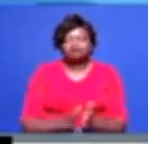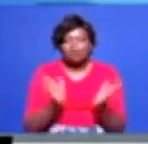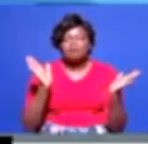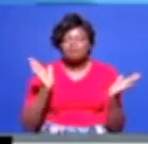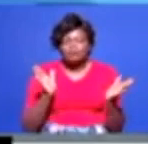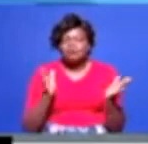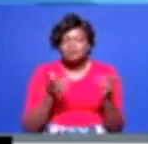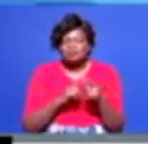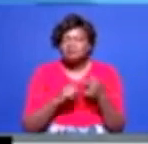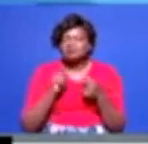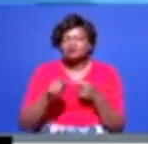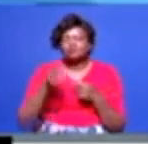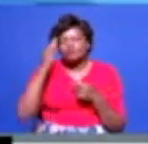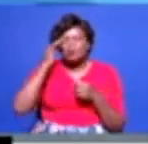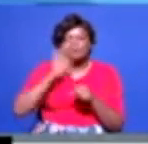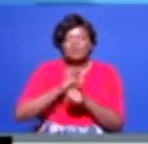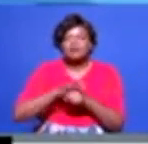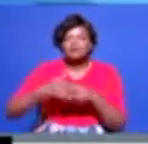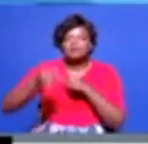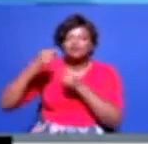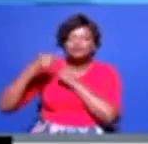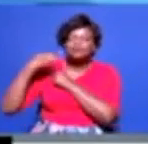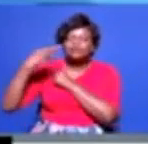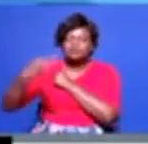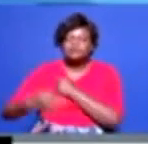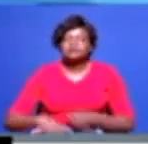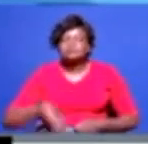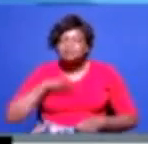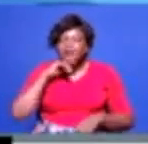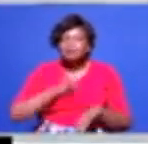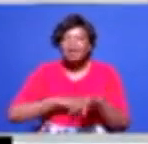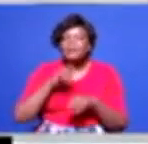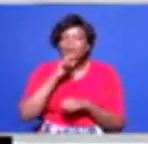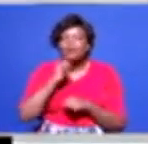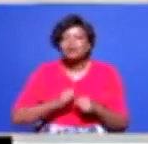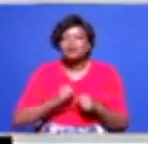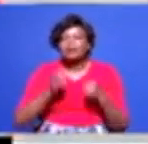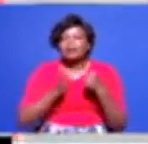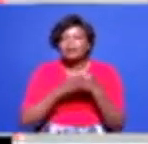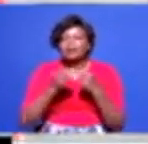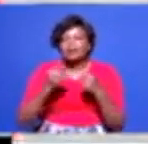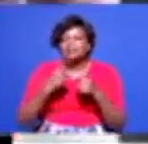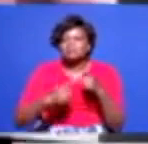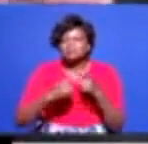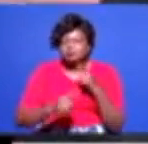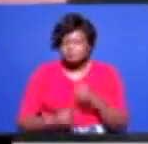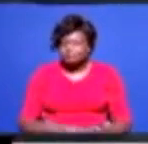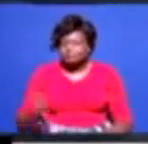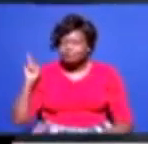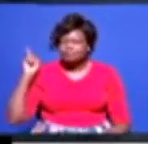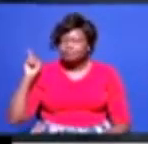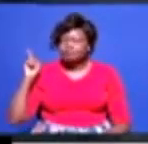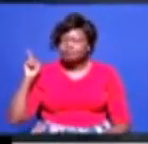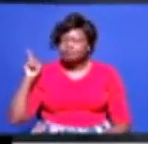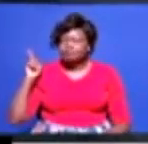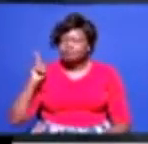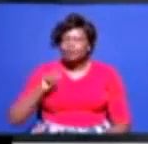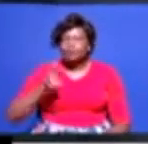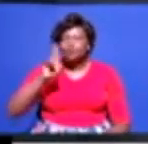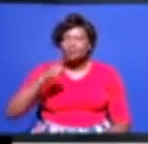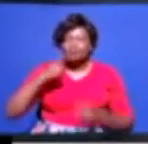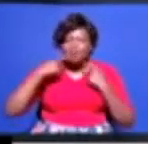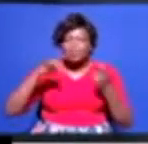vijavyo. Kibaki alifariki akiwa na umri wa miaka 90. Rais Uhuru Kenyatta alitangaza kuaga dunia kwa